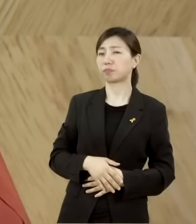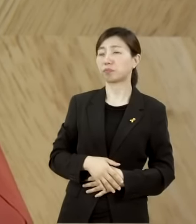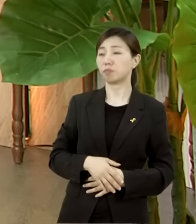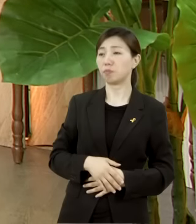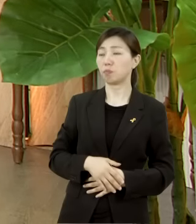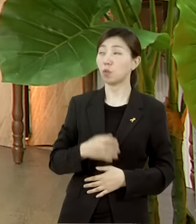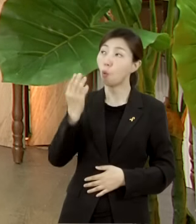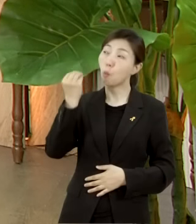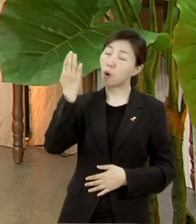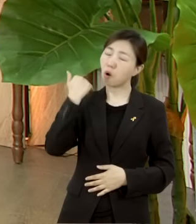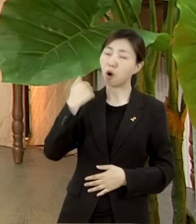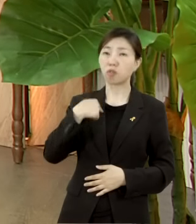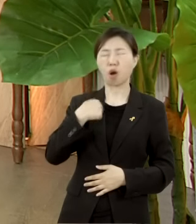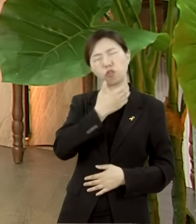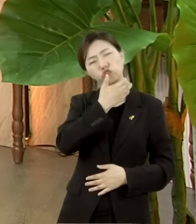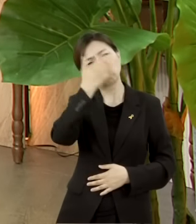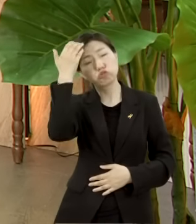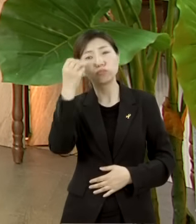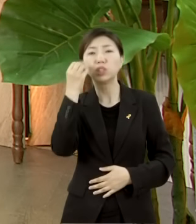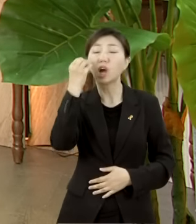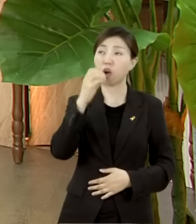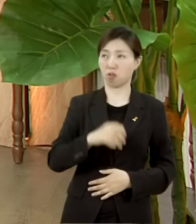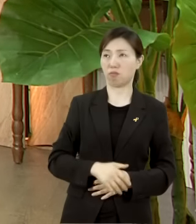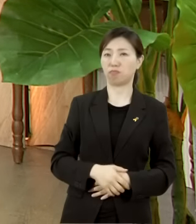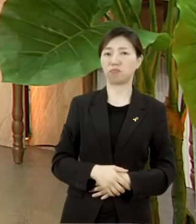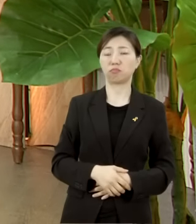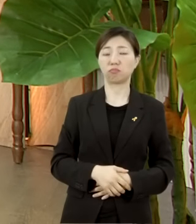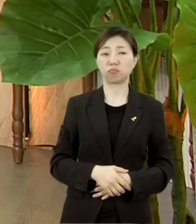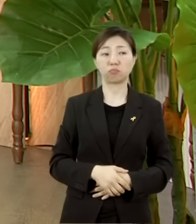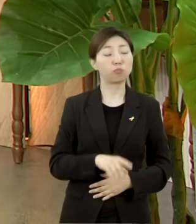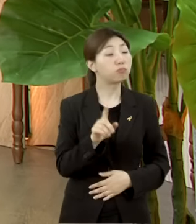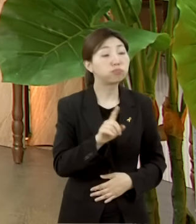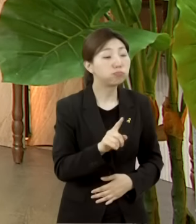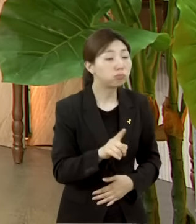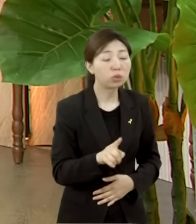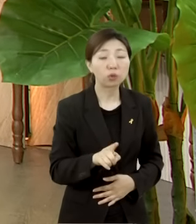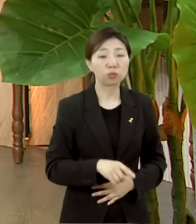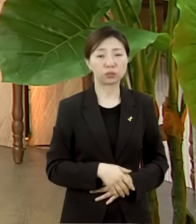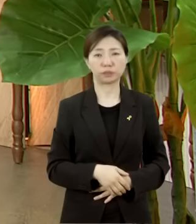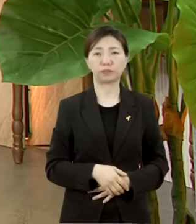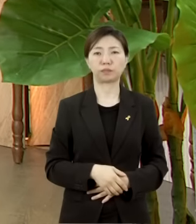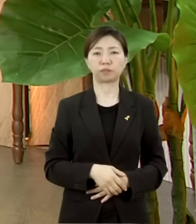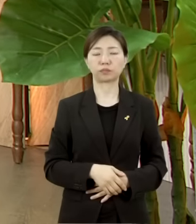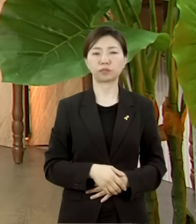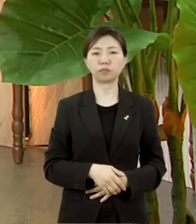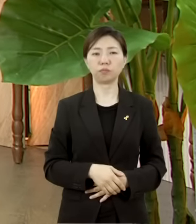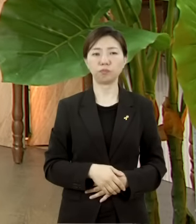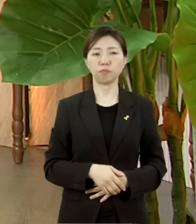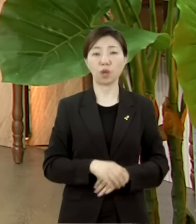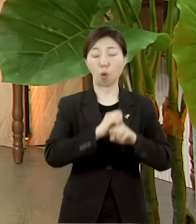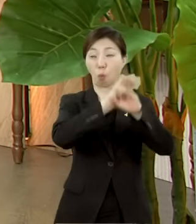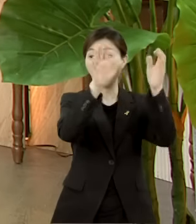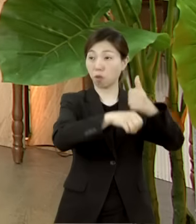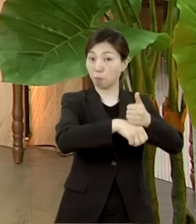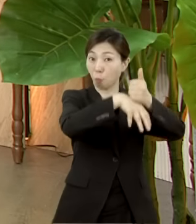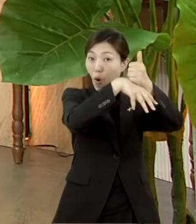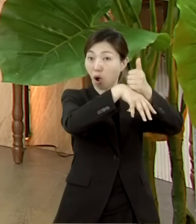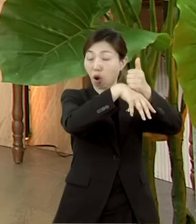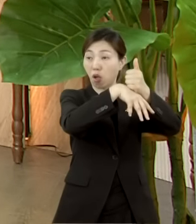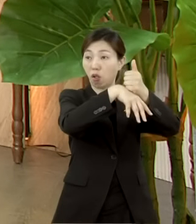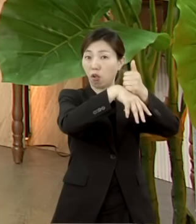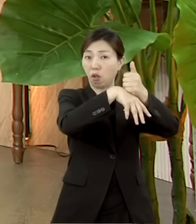얘기하더라 엄마 어머니 며칠 전에 제 이상한 꿈을 꿨어요 아니